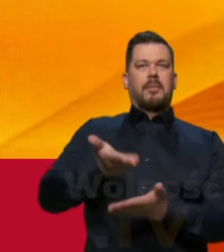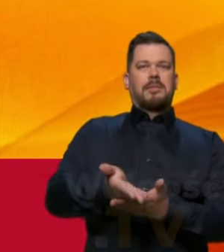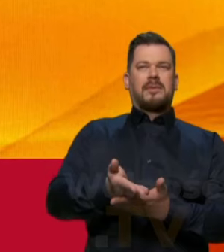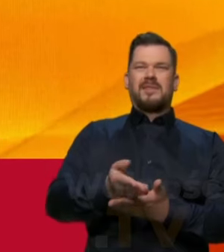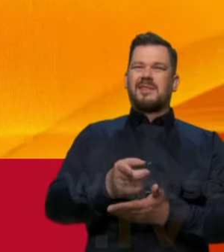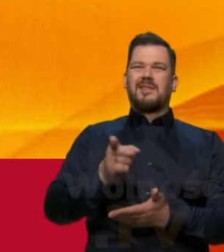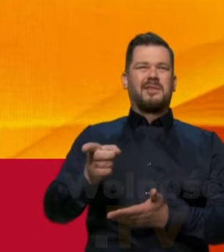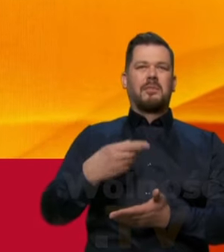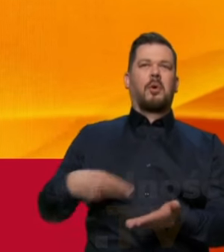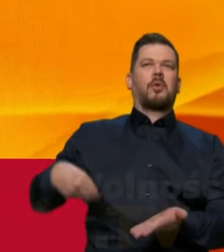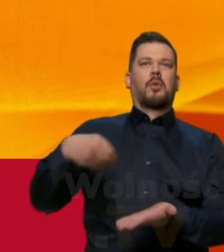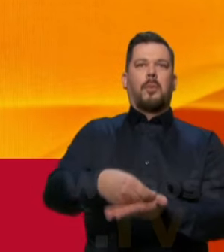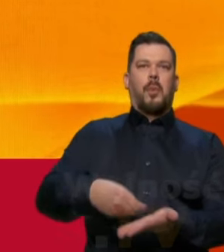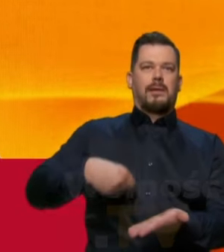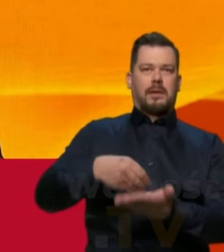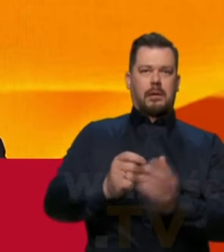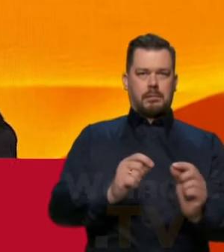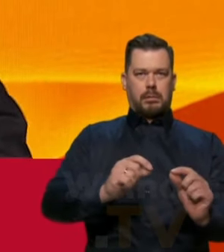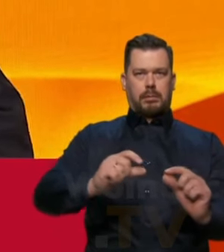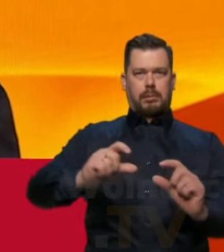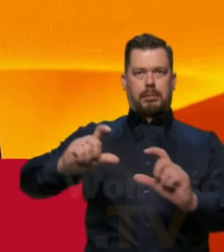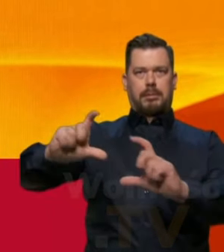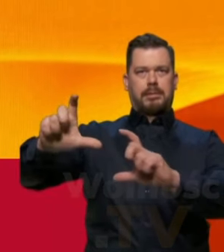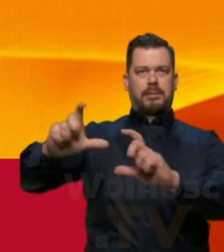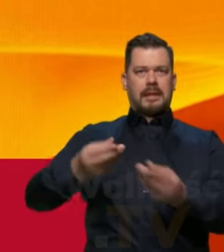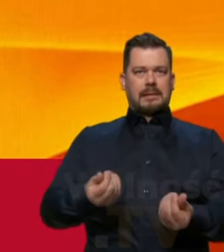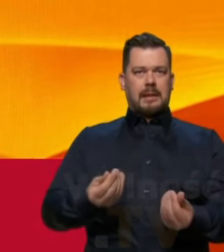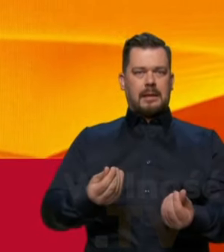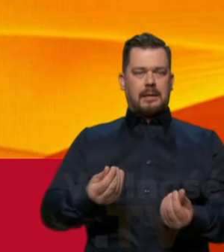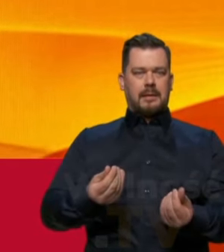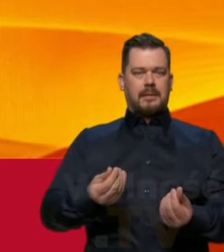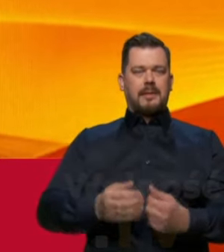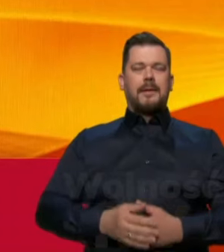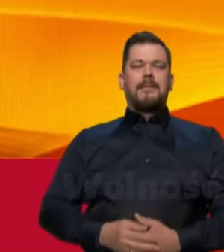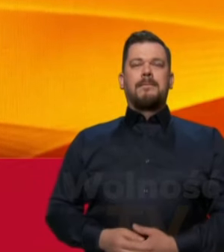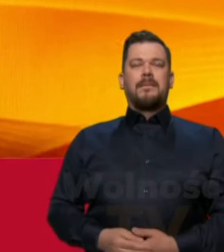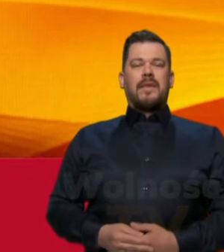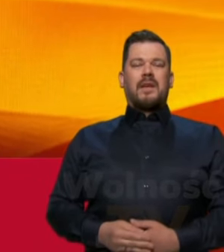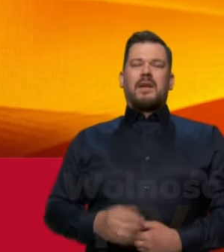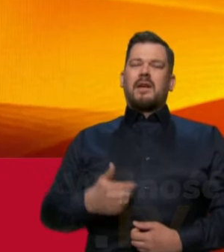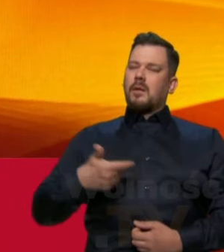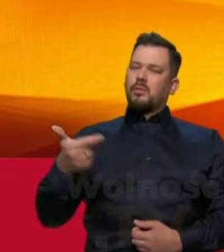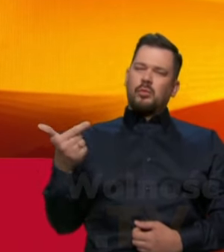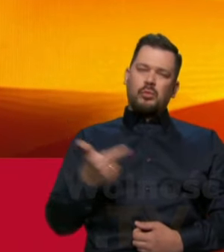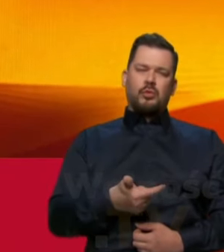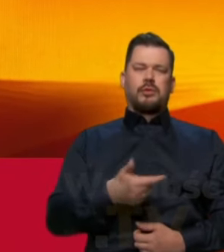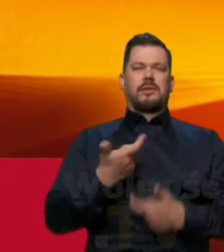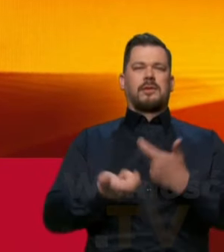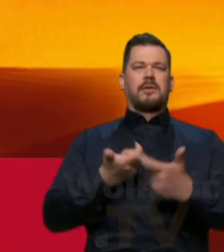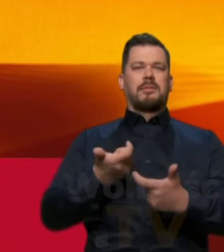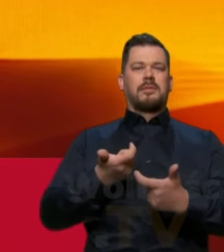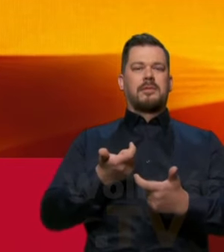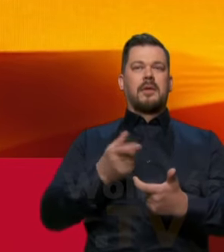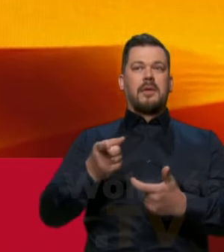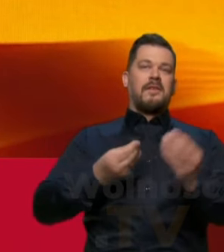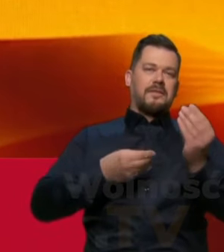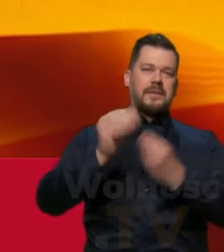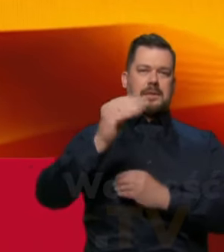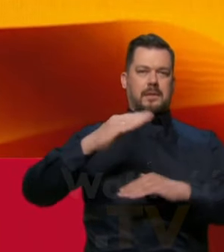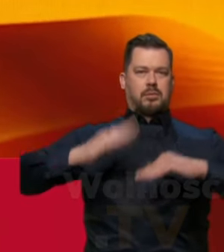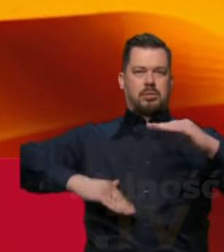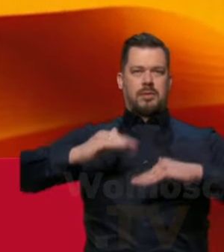facto dopłatami do podwyżek rosnących cen mieszkań, musimy doprowadzić po prostu do tego, że się więcej buduje. Muszą